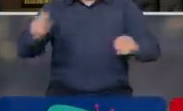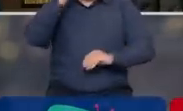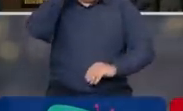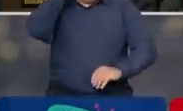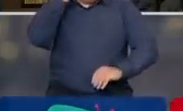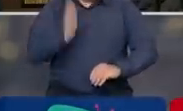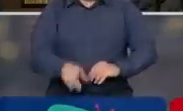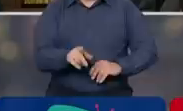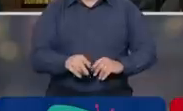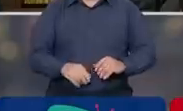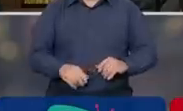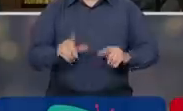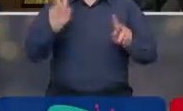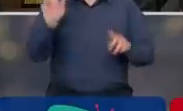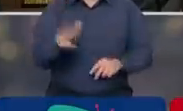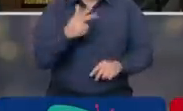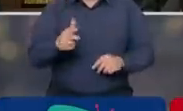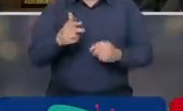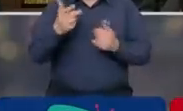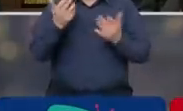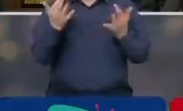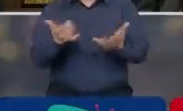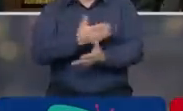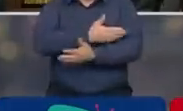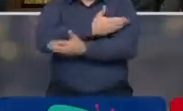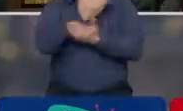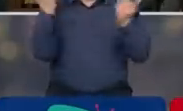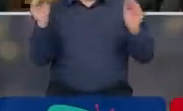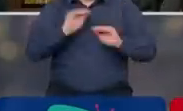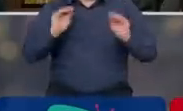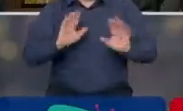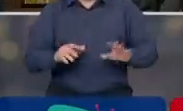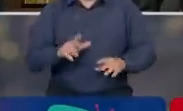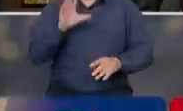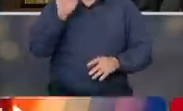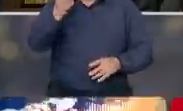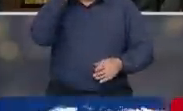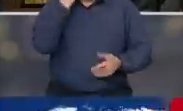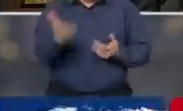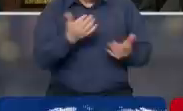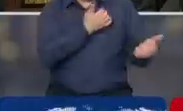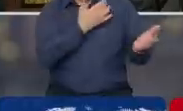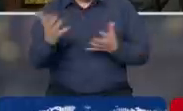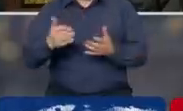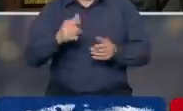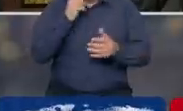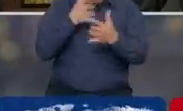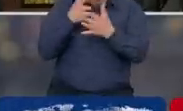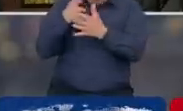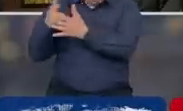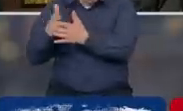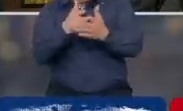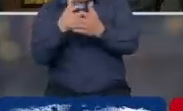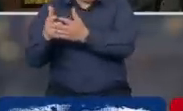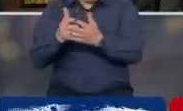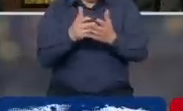sposób odpowiedzialny powiedzieć kiedy ile to potrwa pożar ma to do siebie że ciężko jest przewidywać cokolwiek wszystko